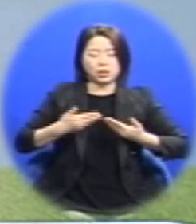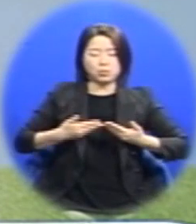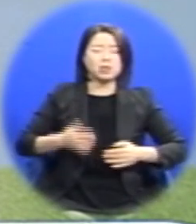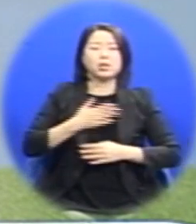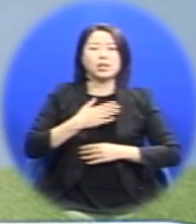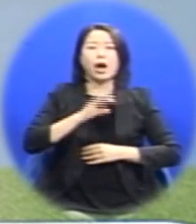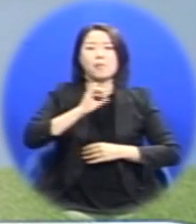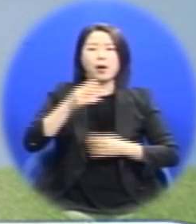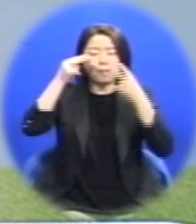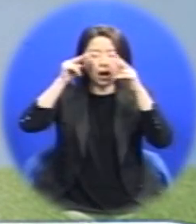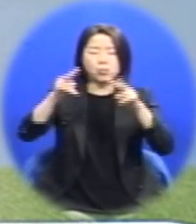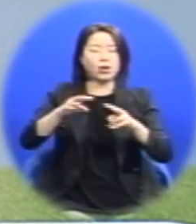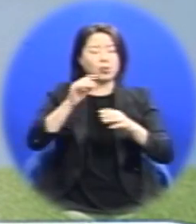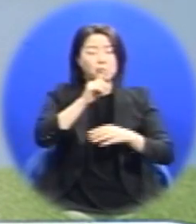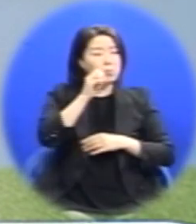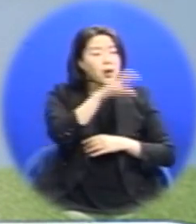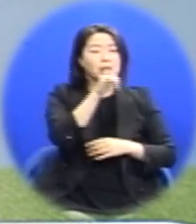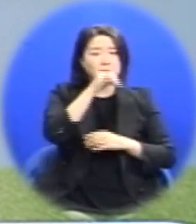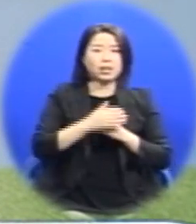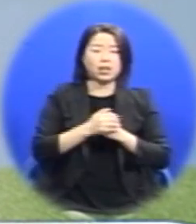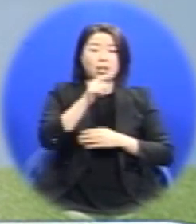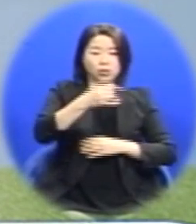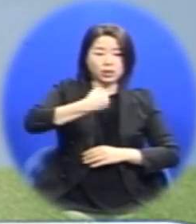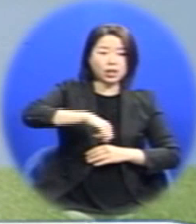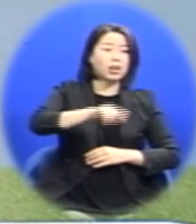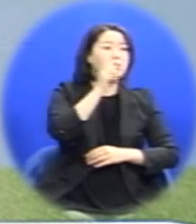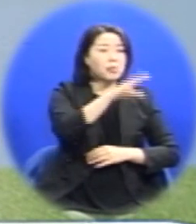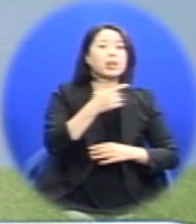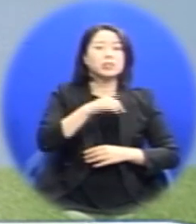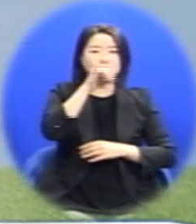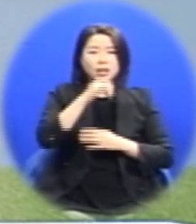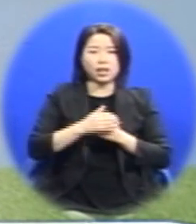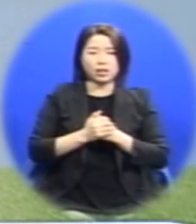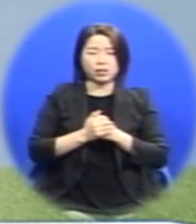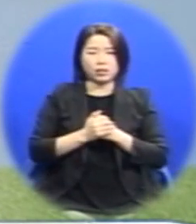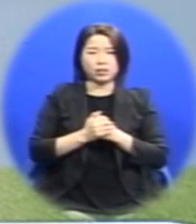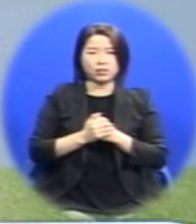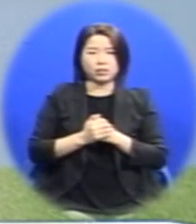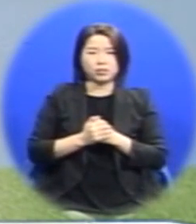나만 바라보라고 했잖아. 너고 너 딸한테 그랬잖아.